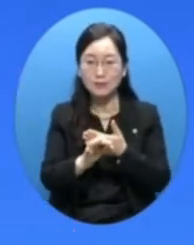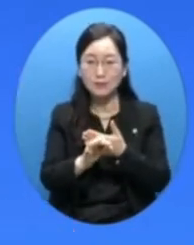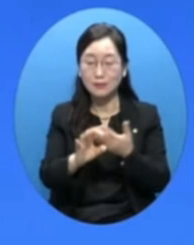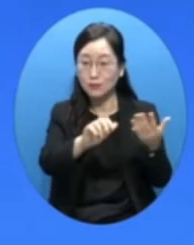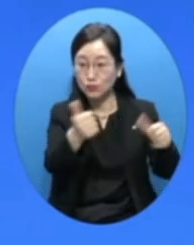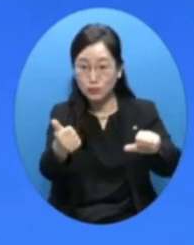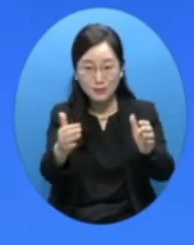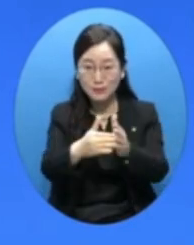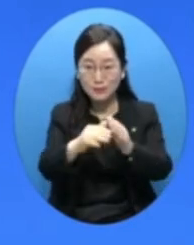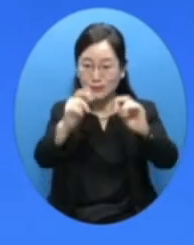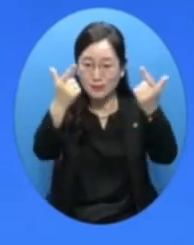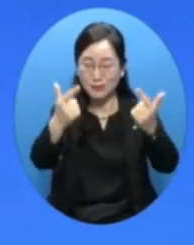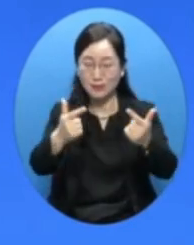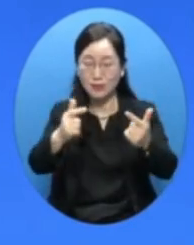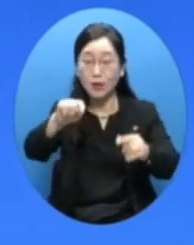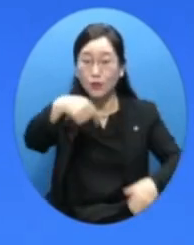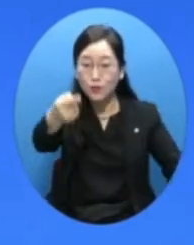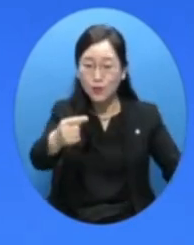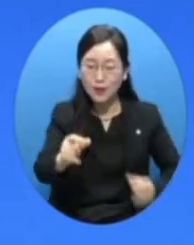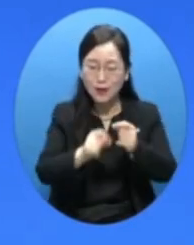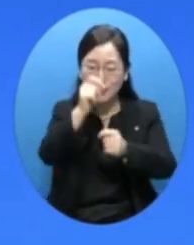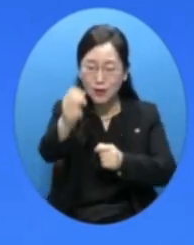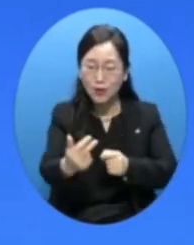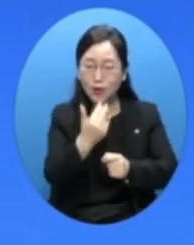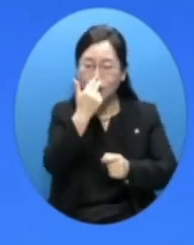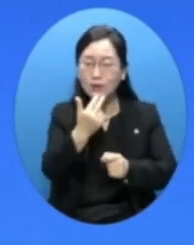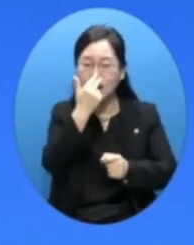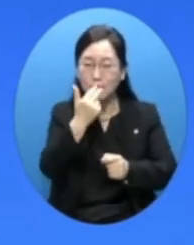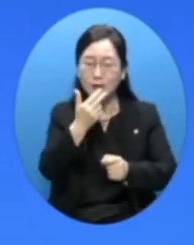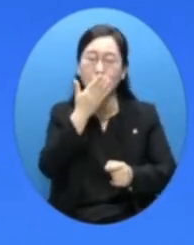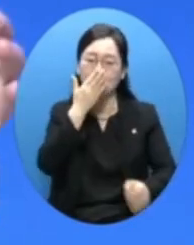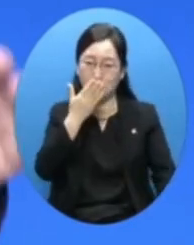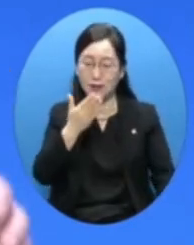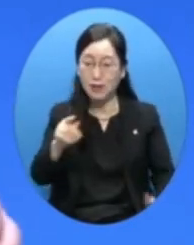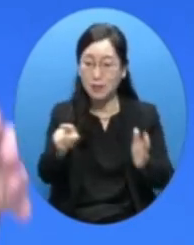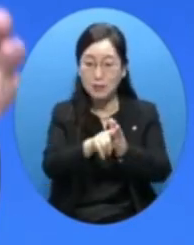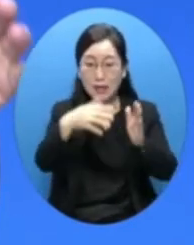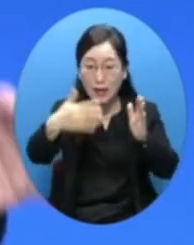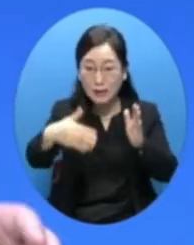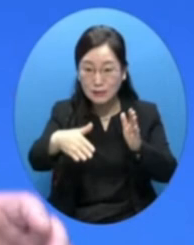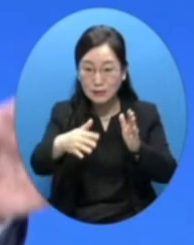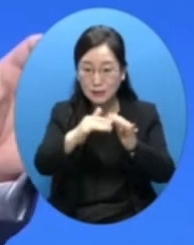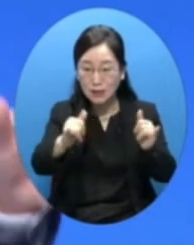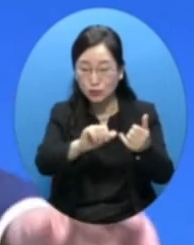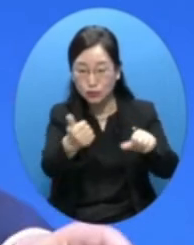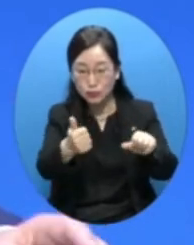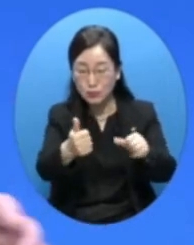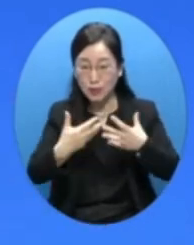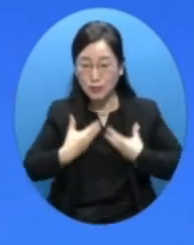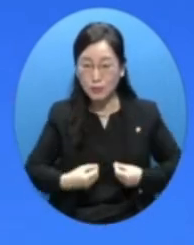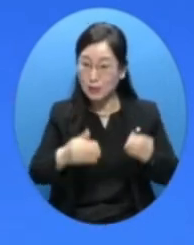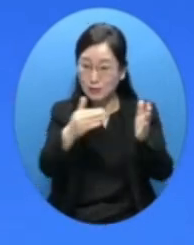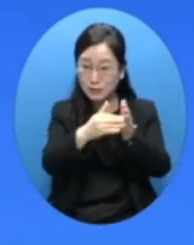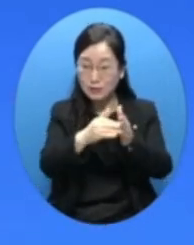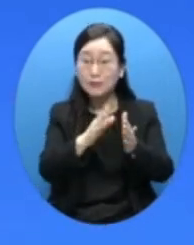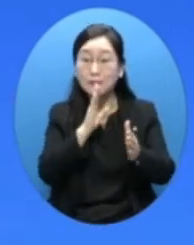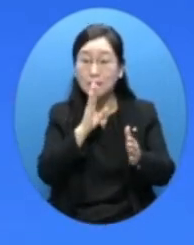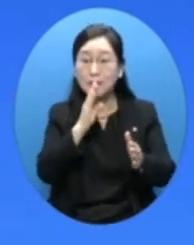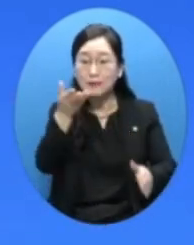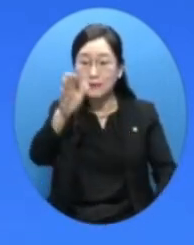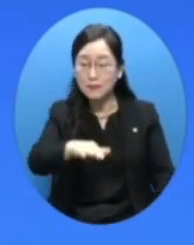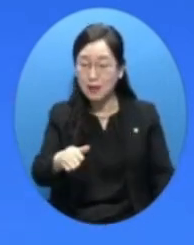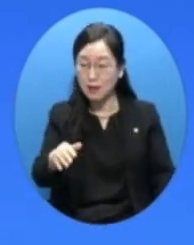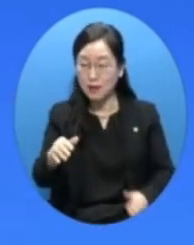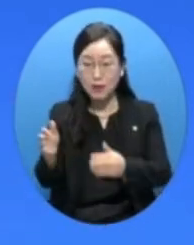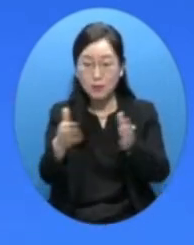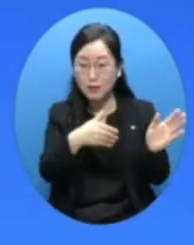죽음이 끝이 아니라 죽음 이후에 영생이 기다리고 있습니다. 믿지 않은 사람은 죽음이 절망이고 끝이지만은 우리 예수 믿는 사람에게는